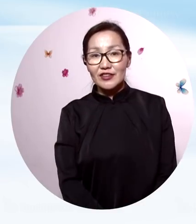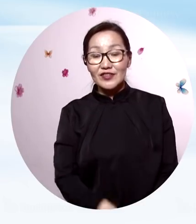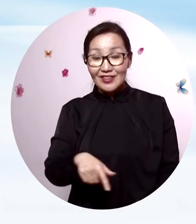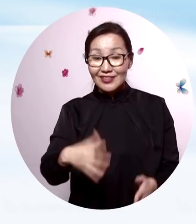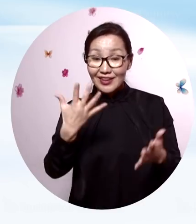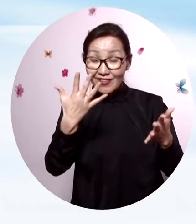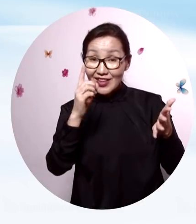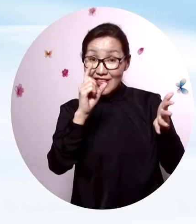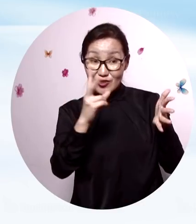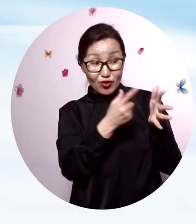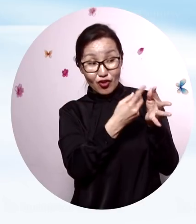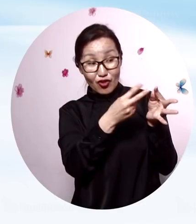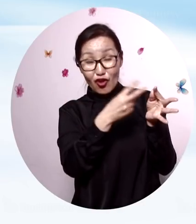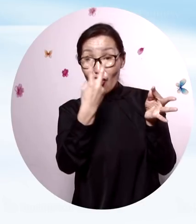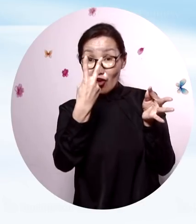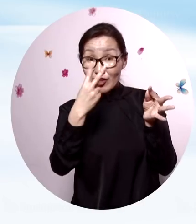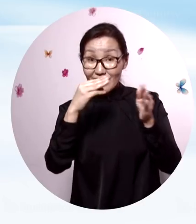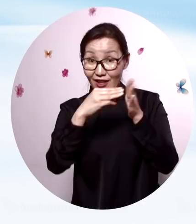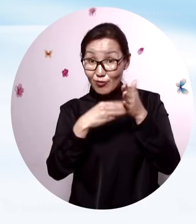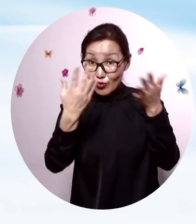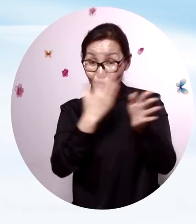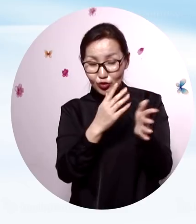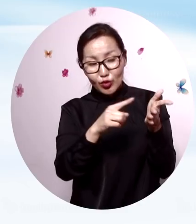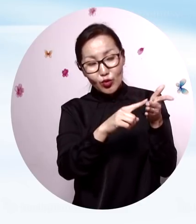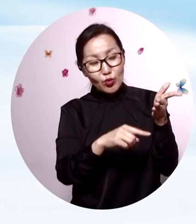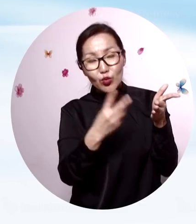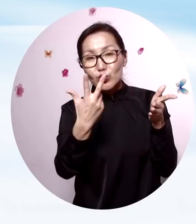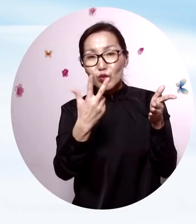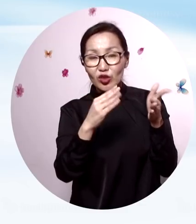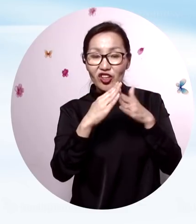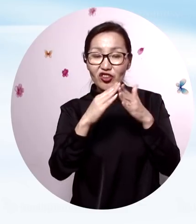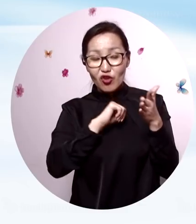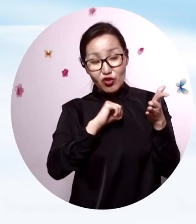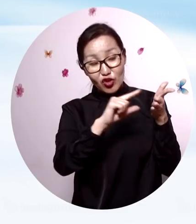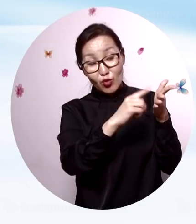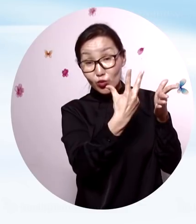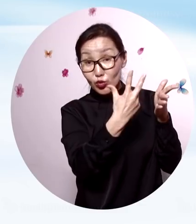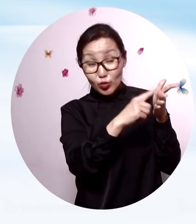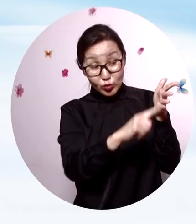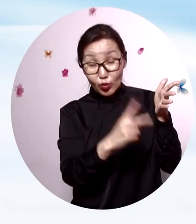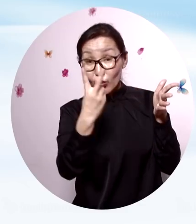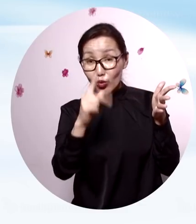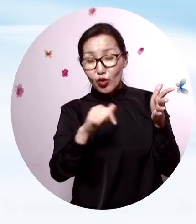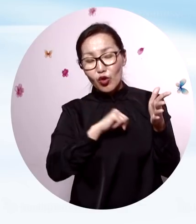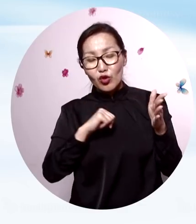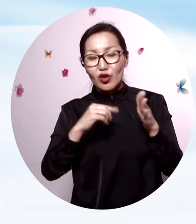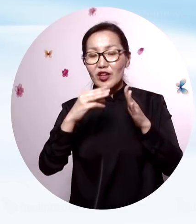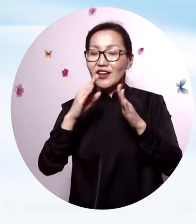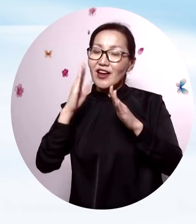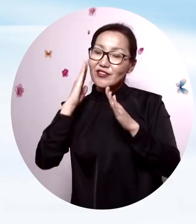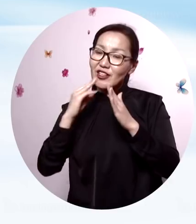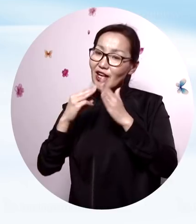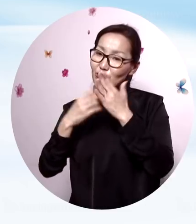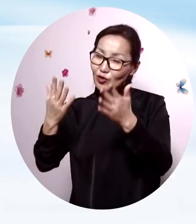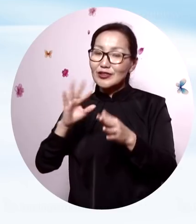Энэ 5 хэл зүгээс 2-ыг тайлбарлсан. Гэртээ үлдсэн 3-аа тайлбарлаад эцэг ихтэй ямар өгүүлбэр зохиосноо уншиж